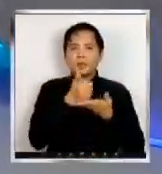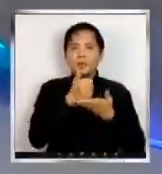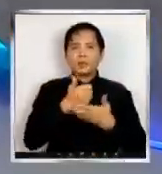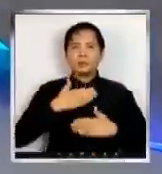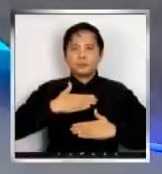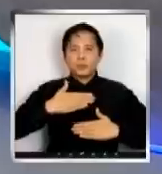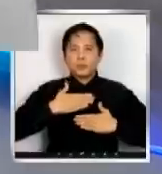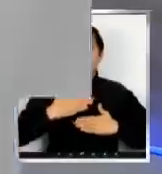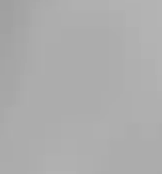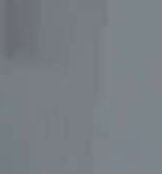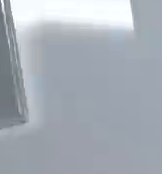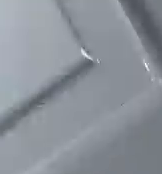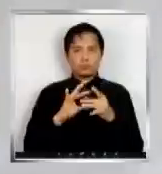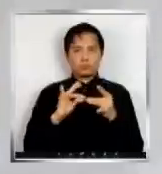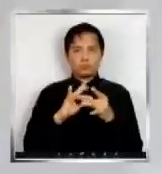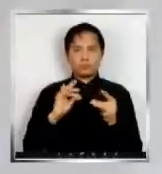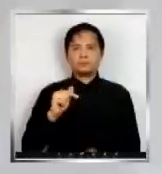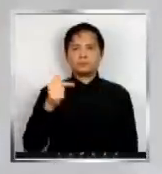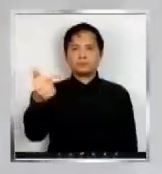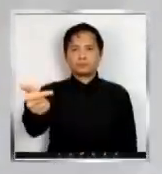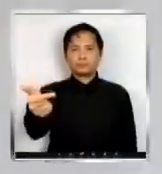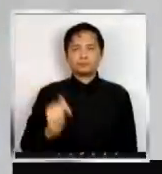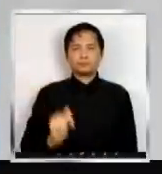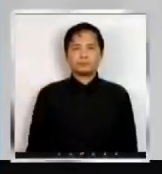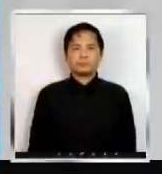Sandra Aguinaldo.